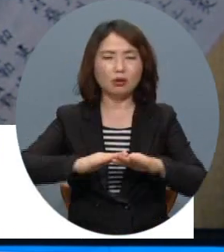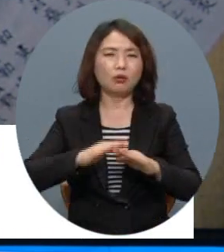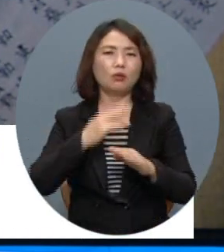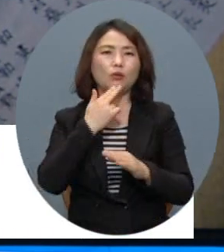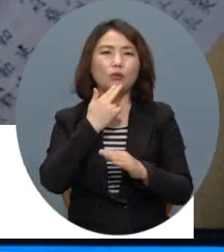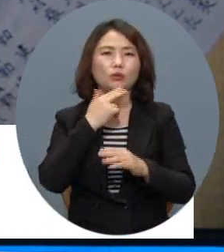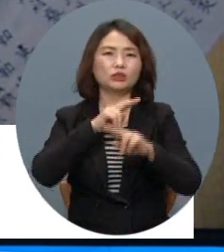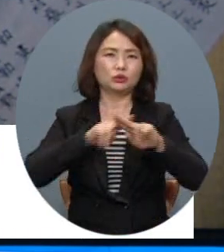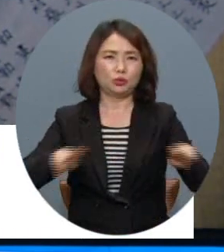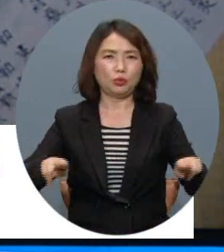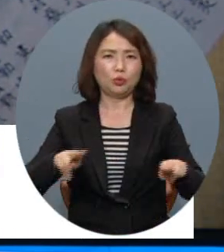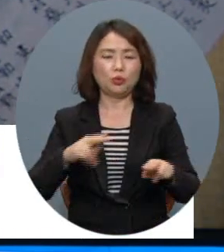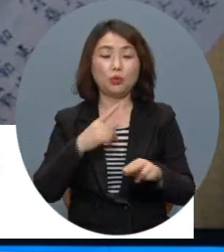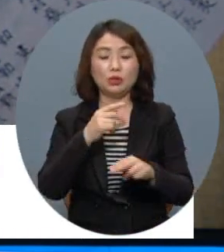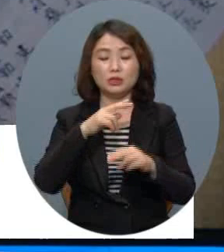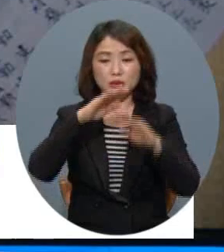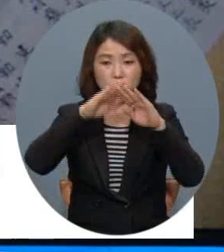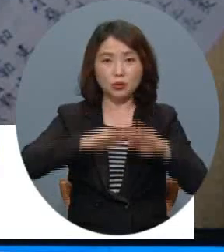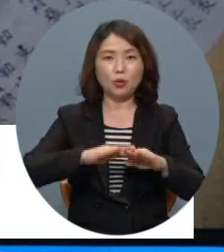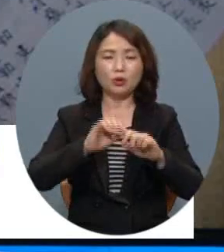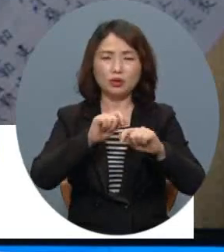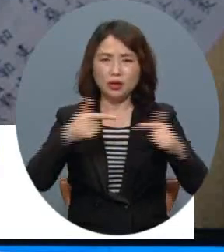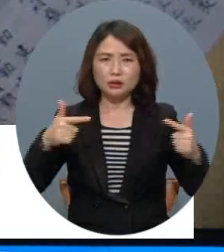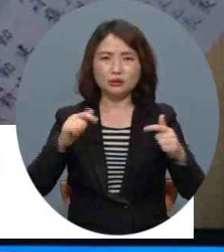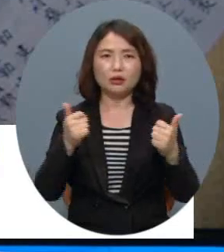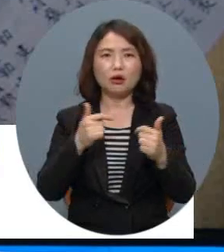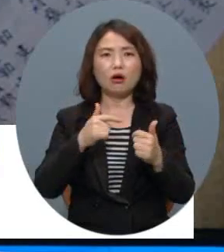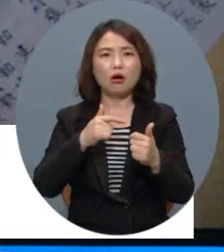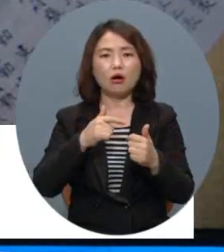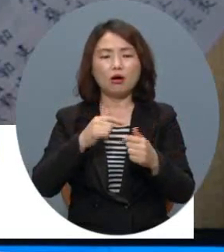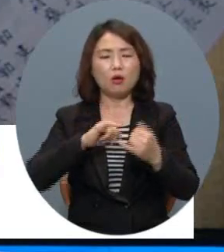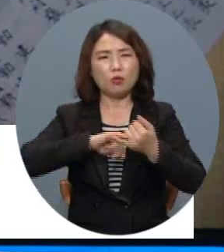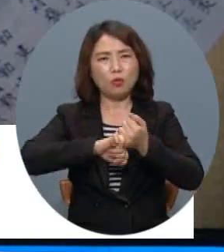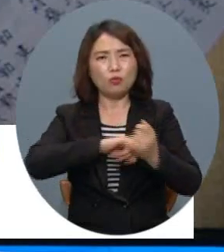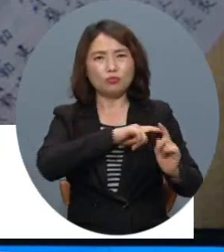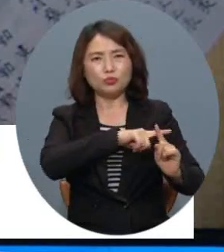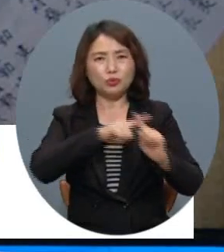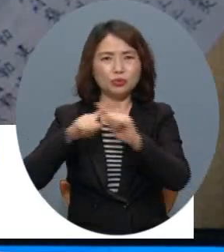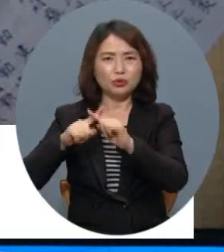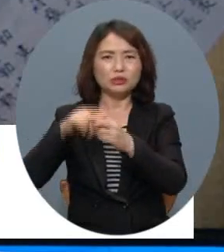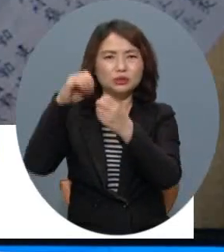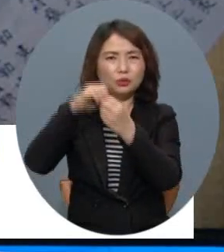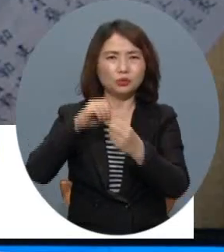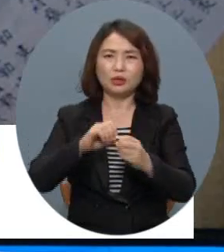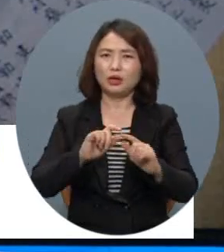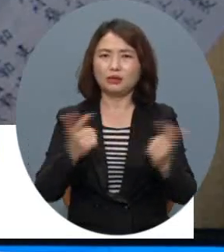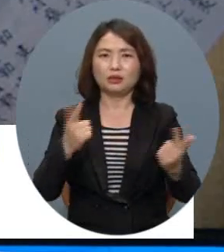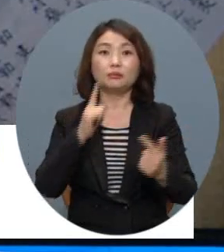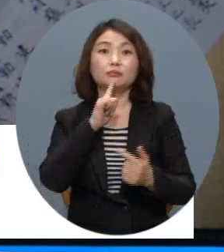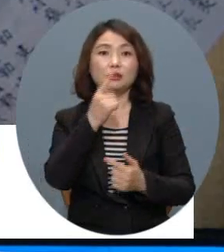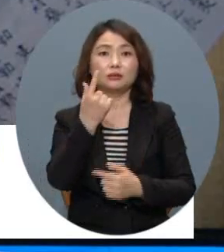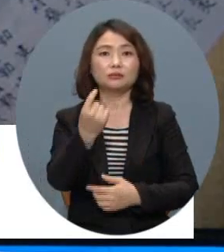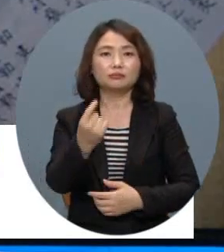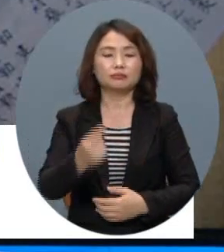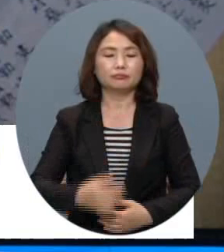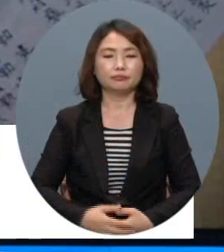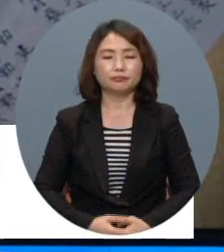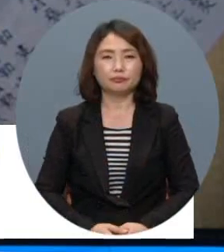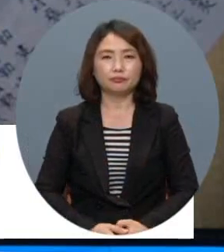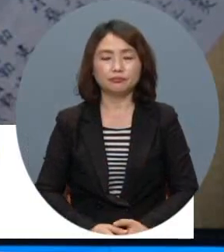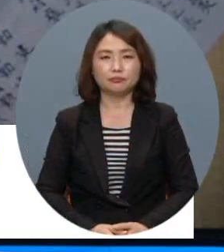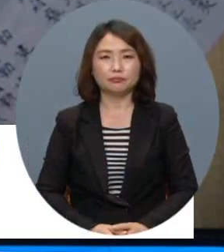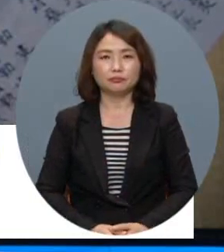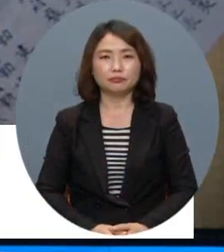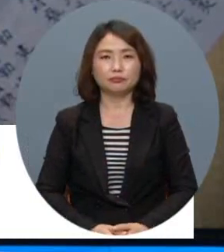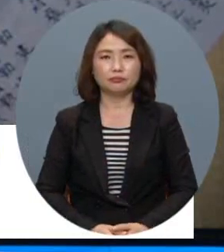않았다고 하는데요 차례나 제사 가 그 어떤 상황에도 반드시 지켜야 하는 전통은 아니라는 말입니다 부두에 정동원